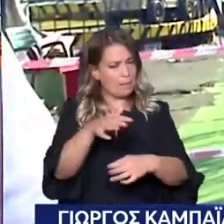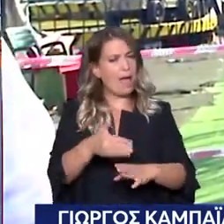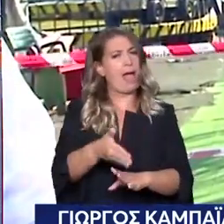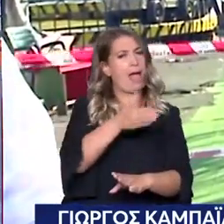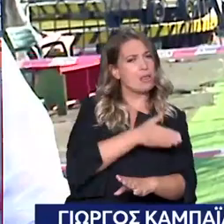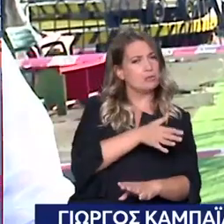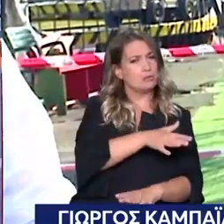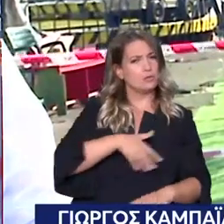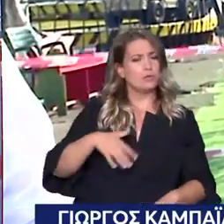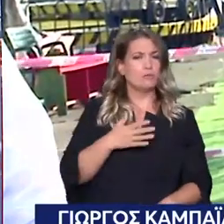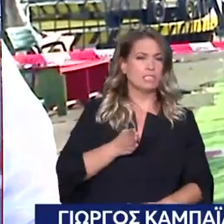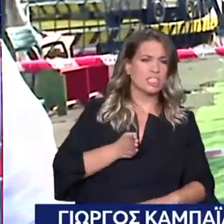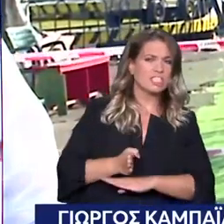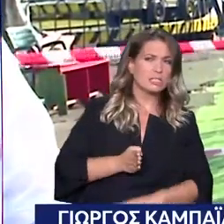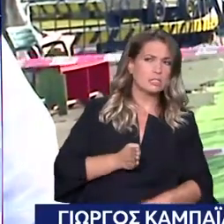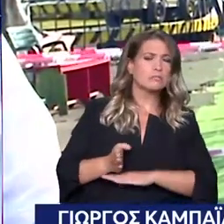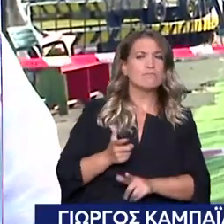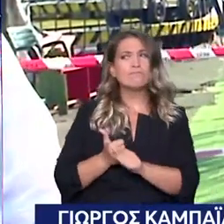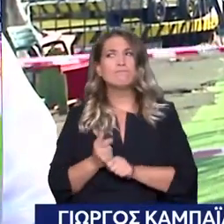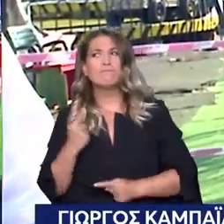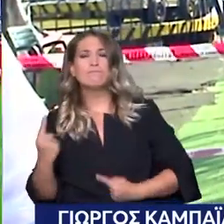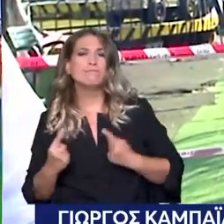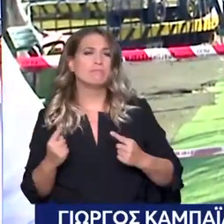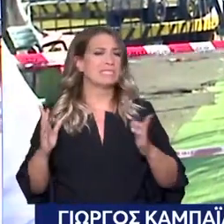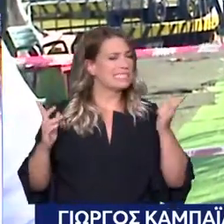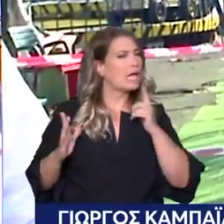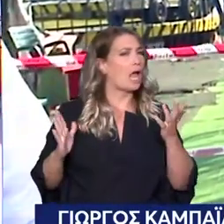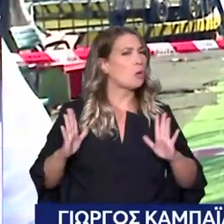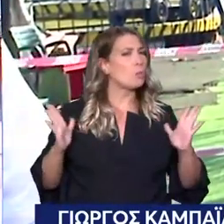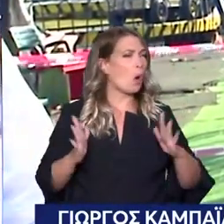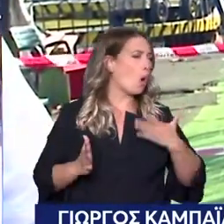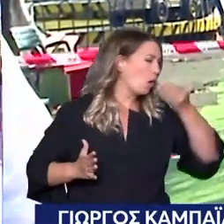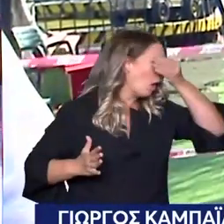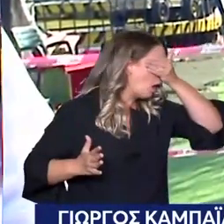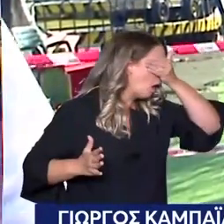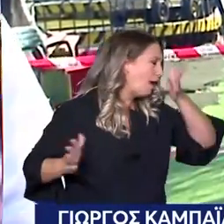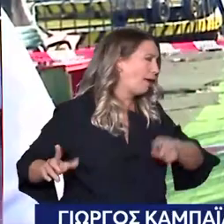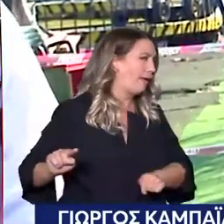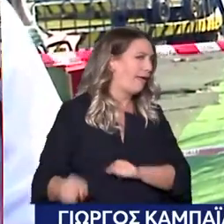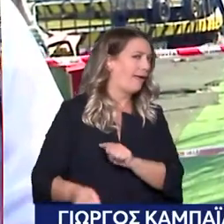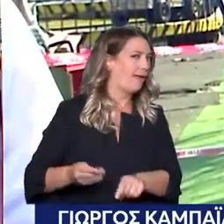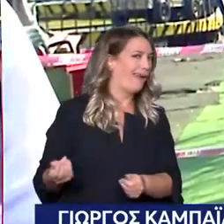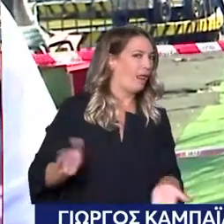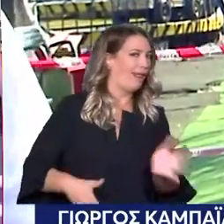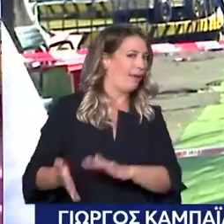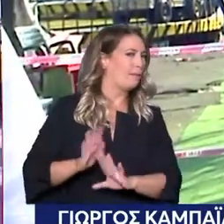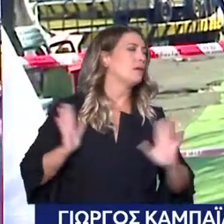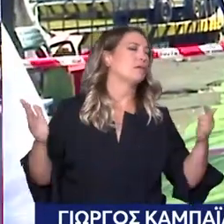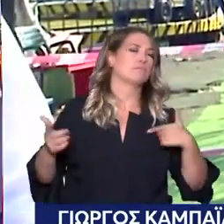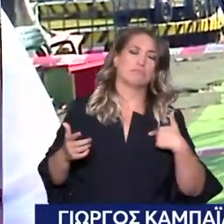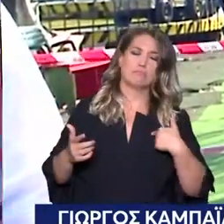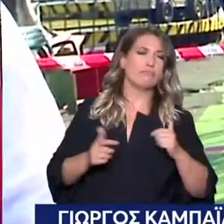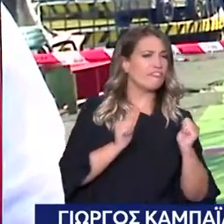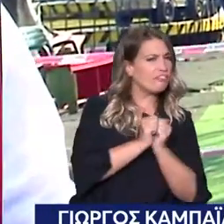και παρακολουθώ το χώρο για λόγους ασφαλείας δικούς μας, όπως καταλαβαίνετε, πηγαίνω